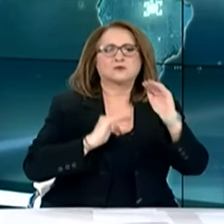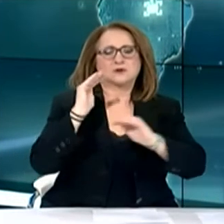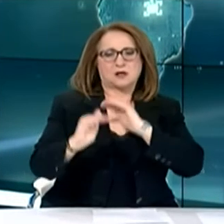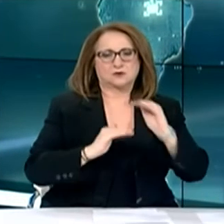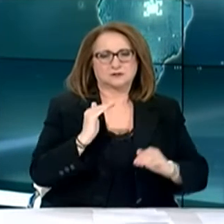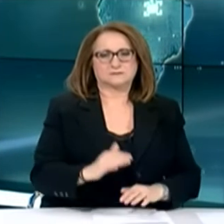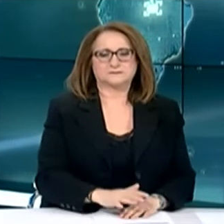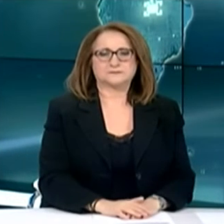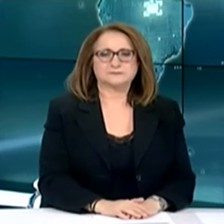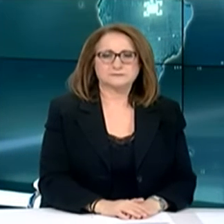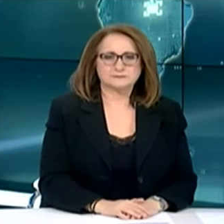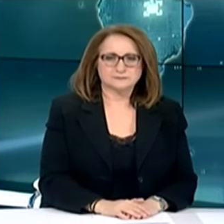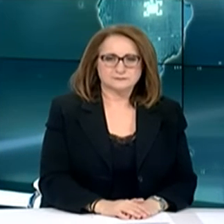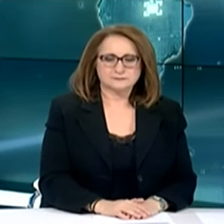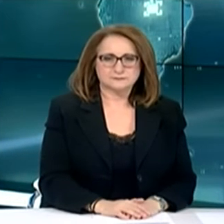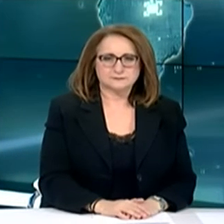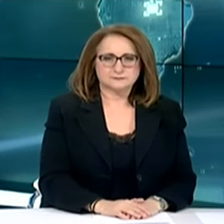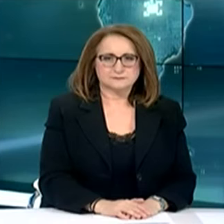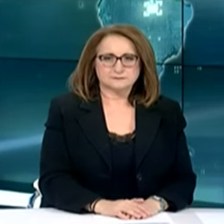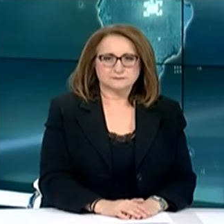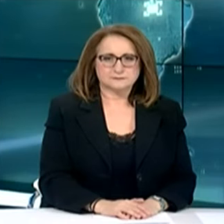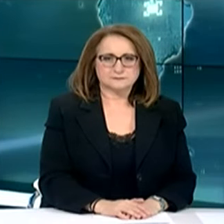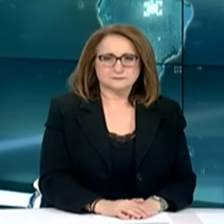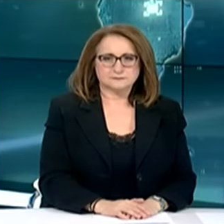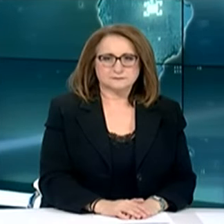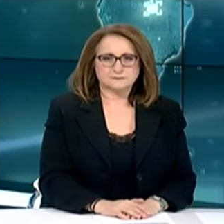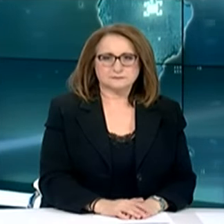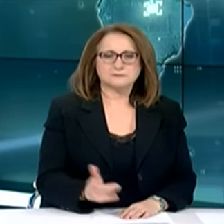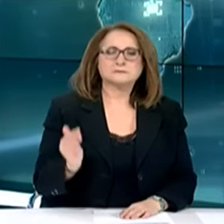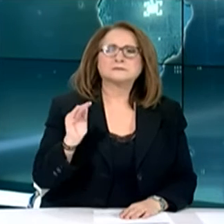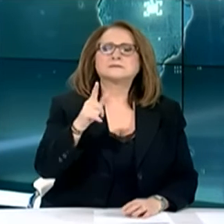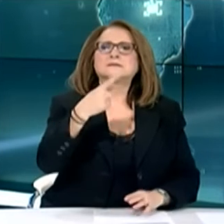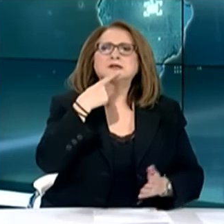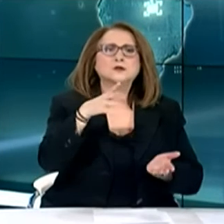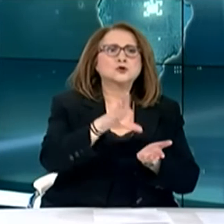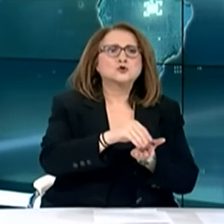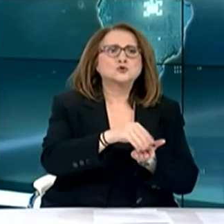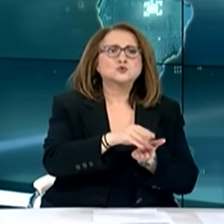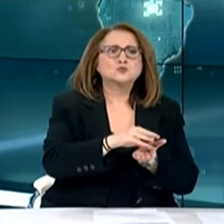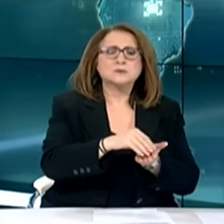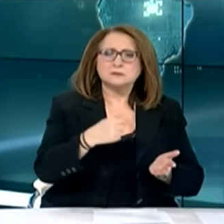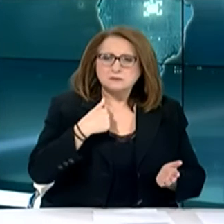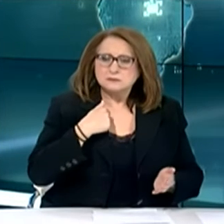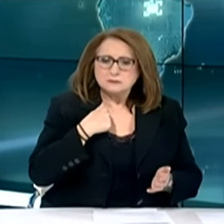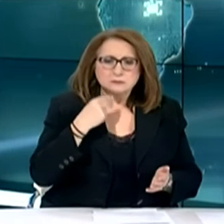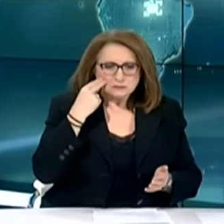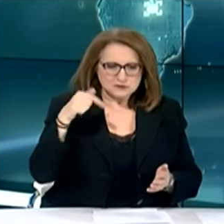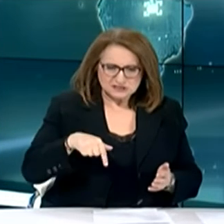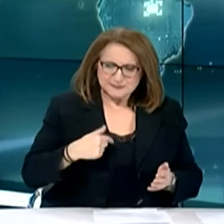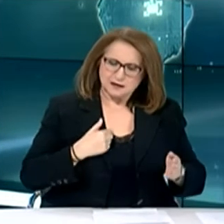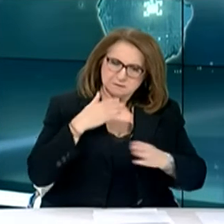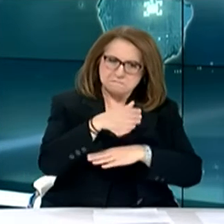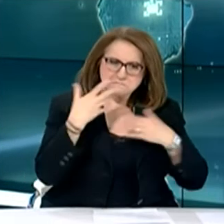Πολύ εύκολη ερώτηση, κύριε Χρονιά. Κύριε Τσιόδρα, θίξατε ήδη το θέμα του σούπερ μάρκετ. Δεν σας κρύβω ότι και εγώ μετά από πολλές μέρες δουλειάς πήγα σήμερα στο